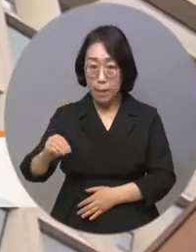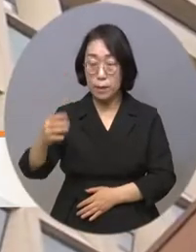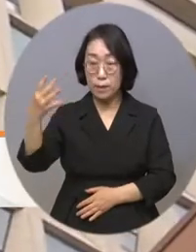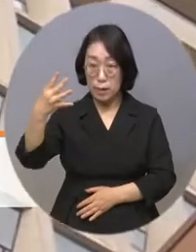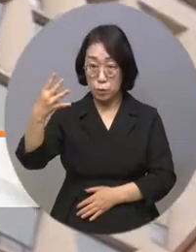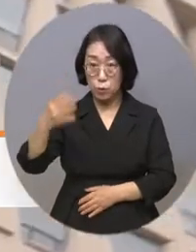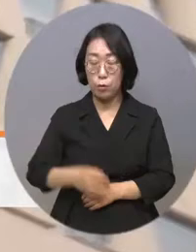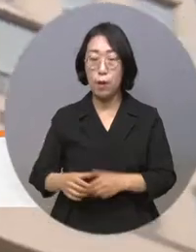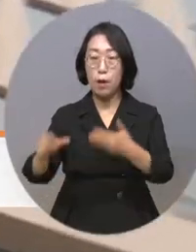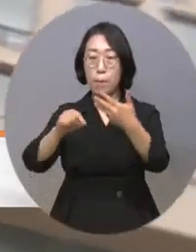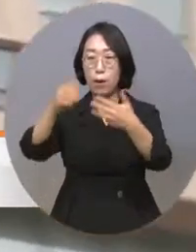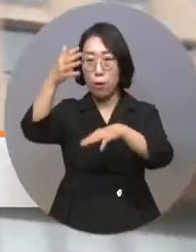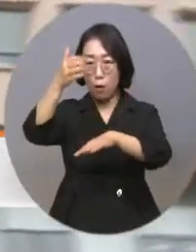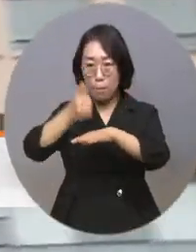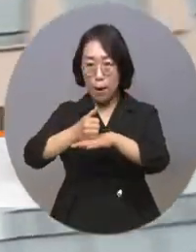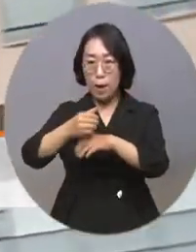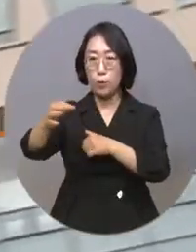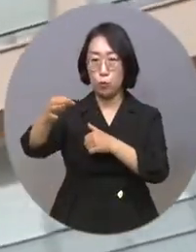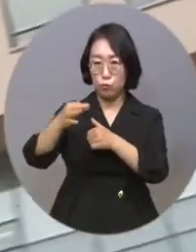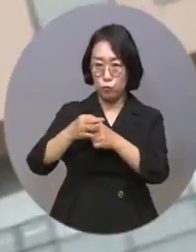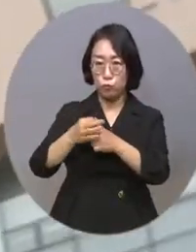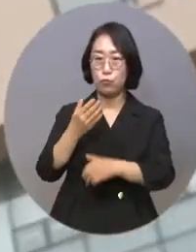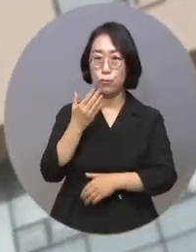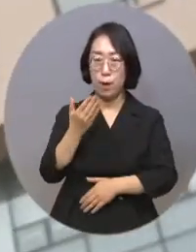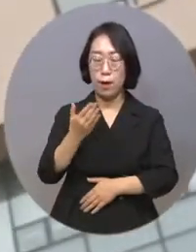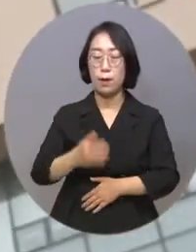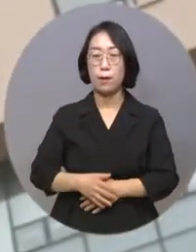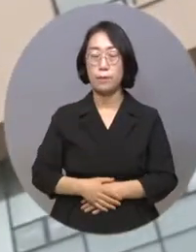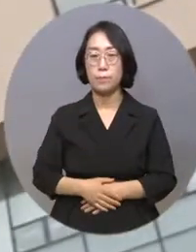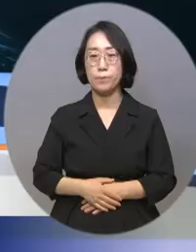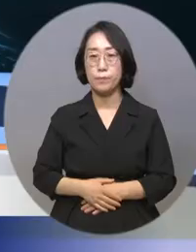오는 8월 말 지급할 예정입니다.